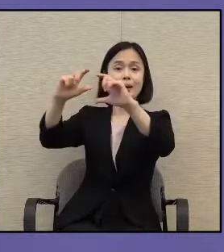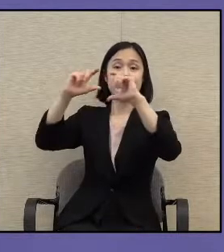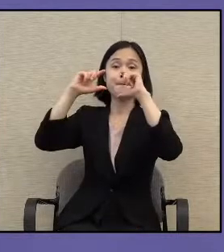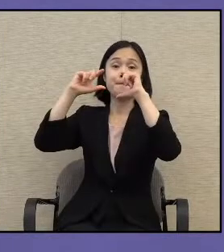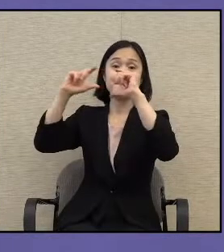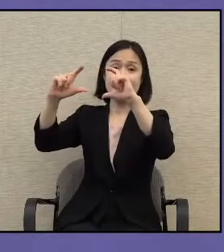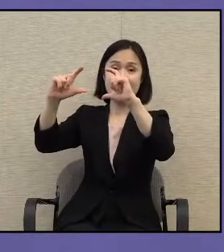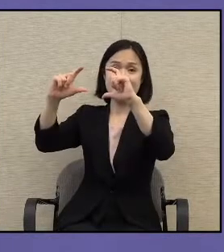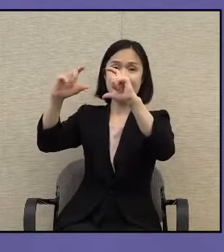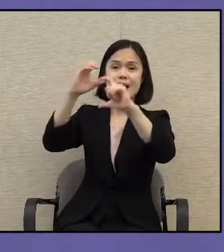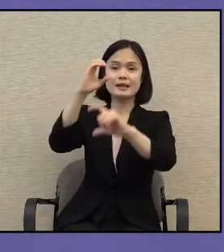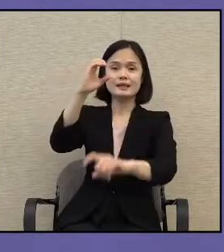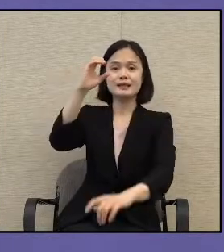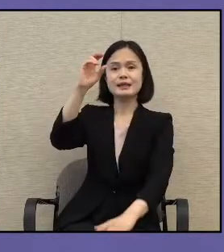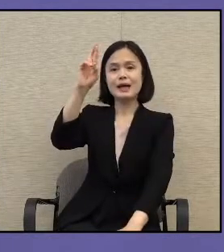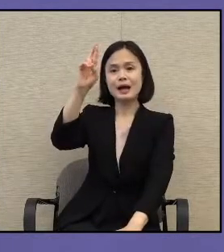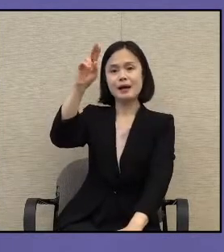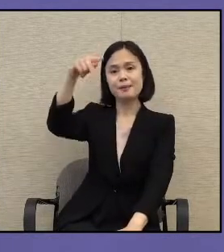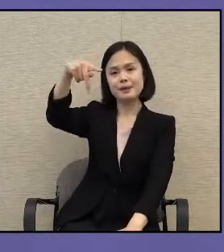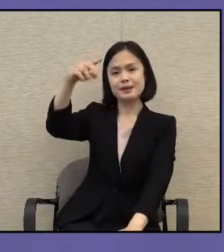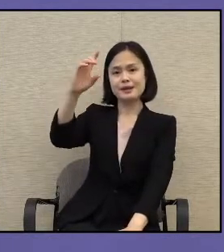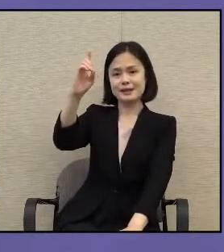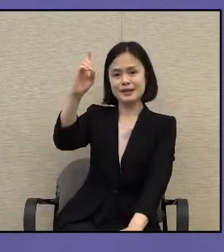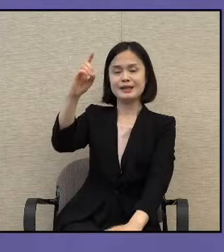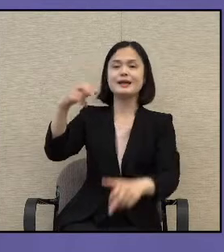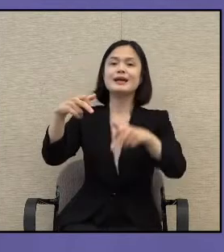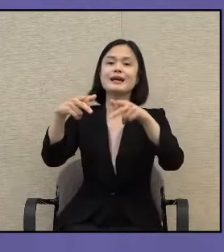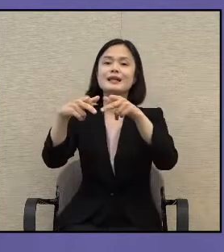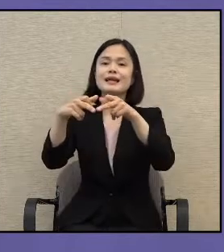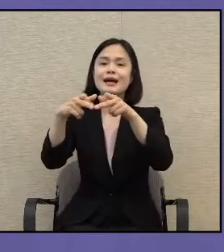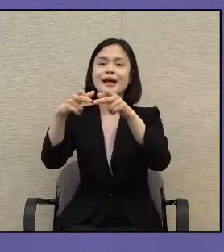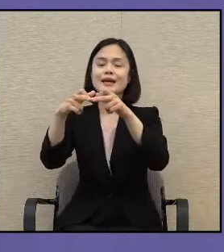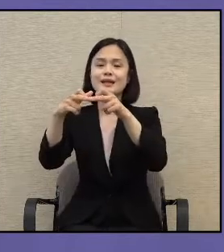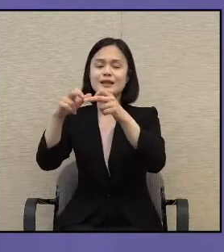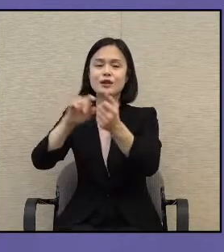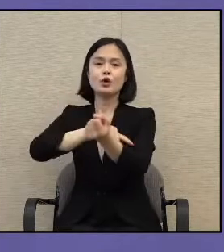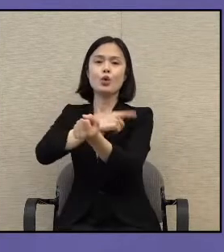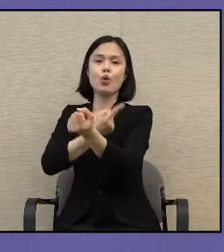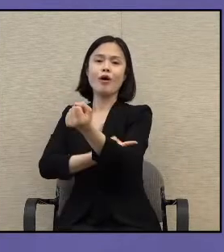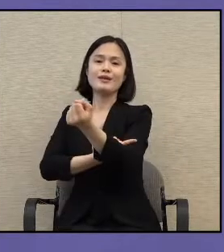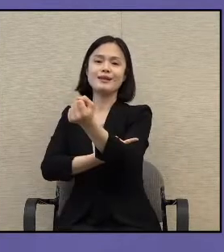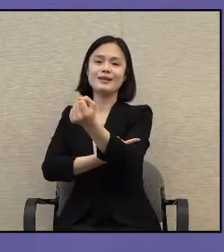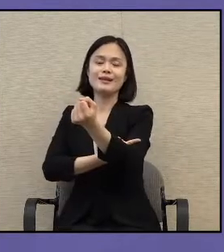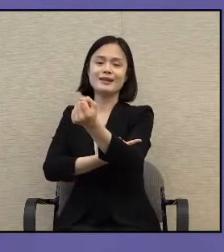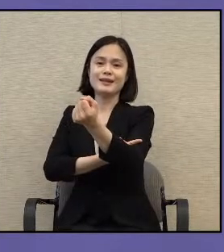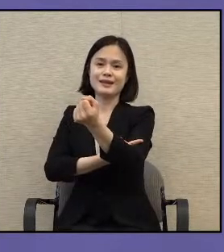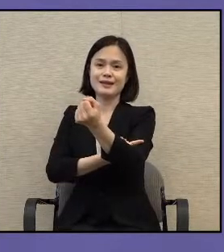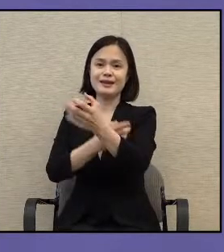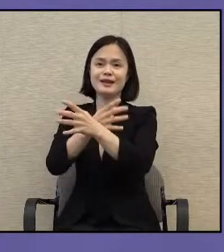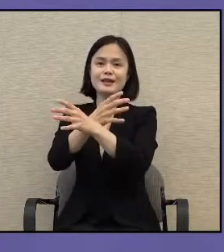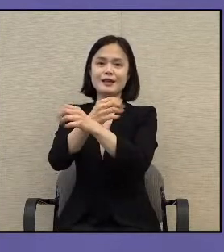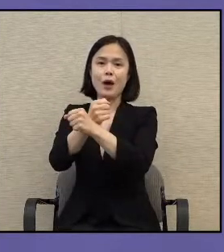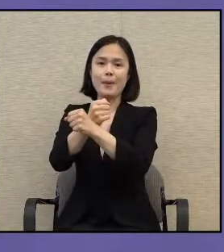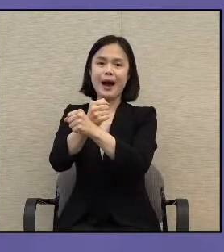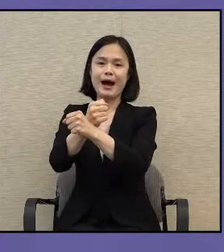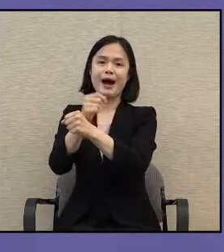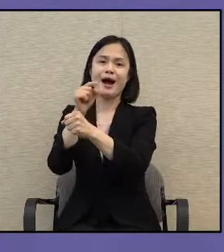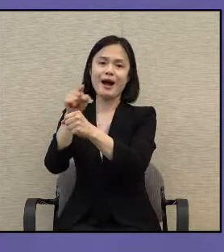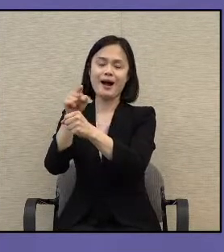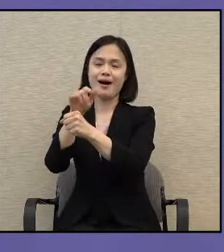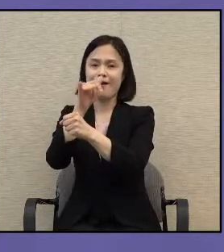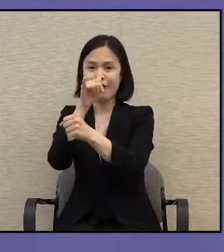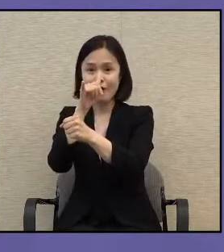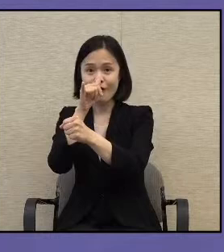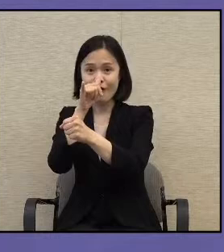CRPD 아래 잠깐 또 소개가 되고 있긴 한데, 라든지 이런 개념들이